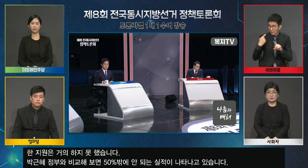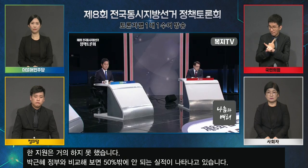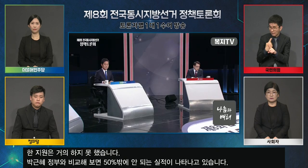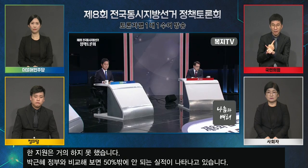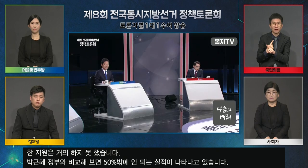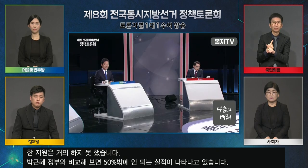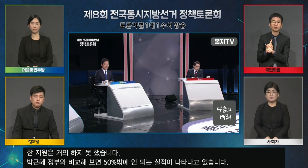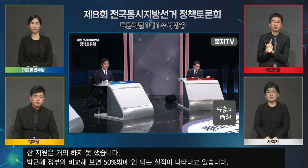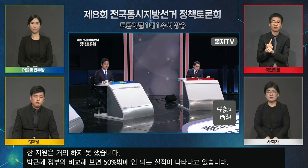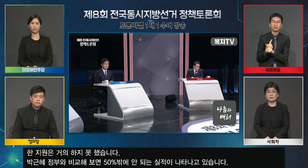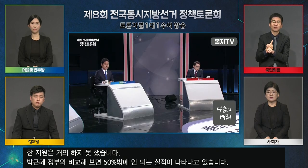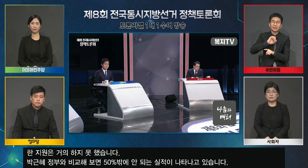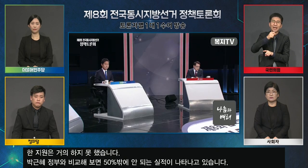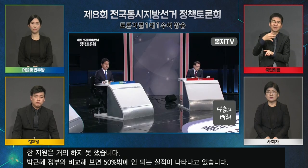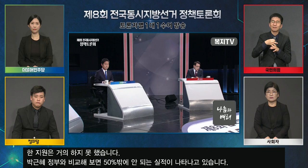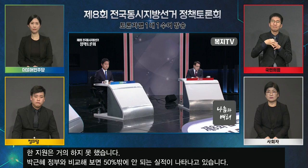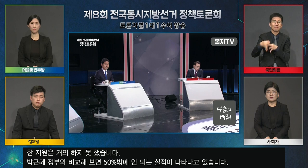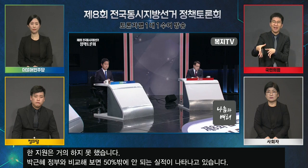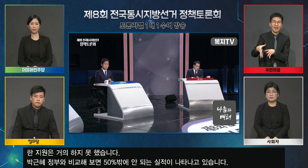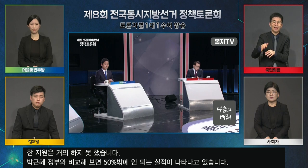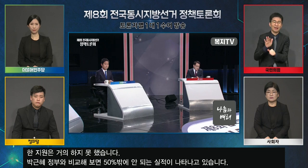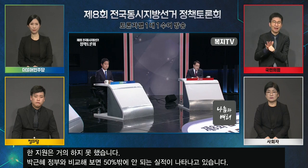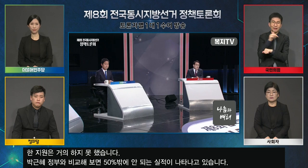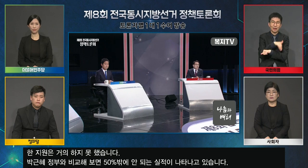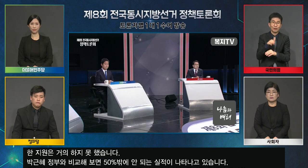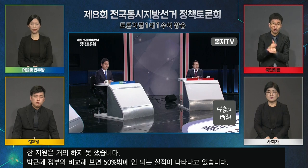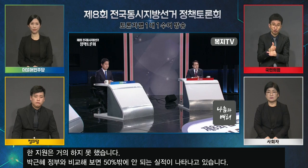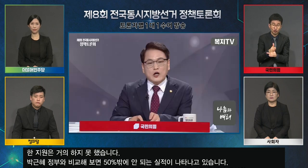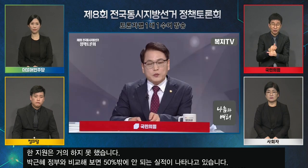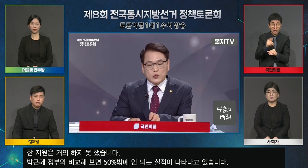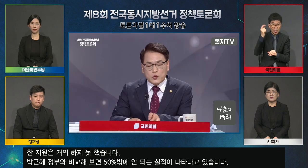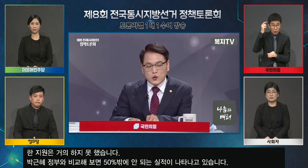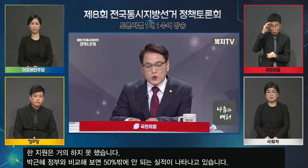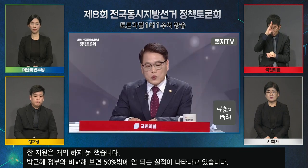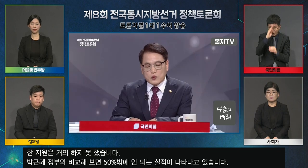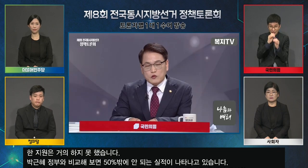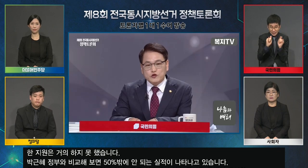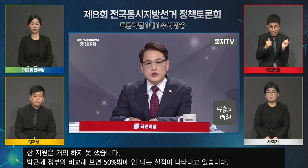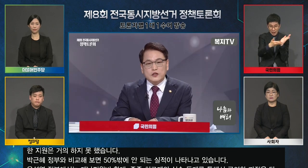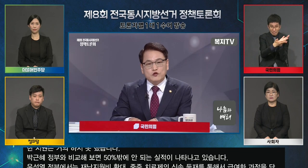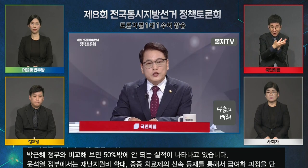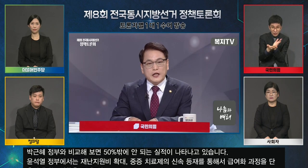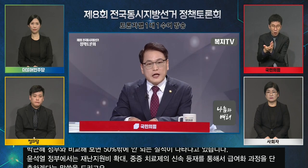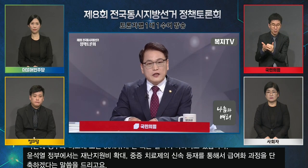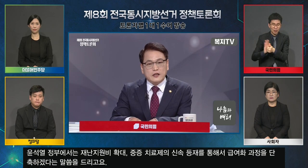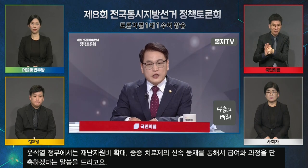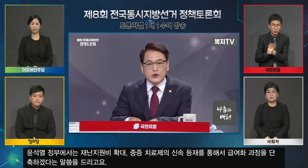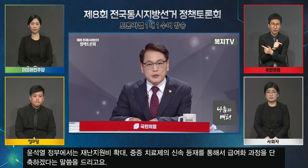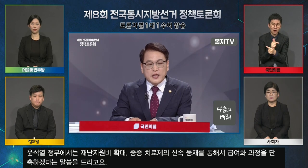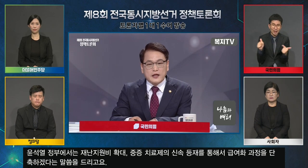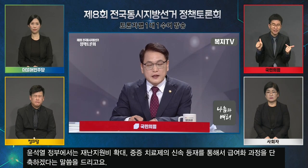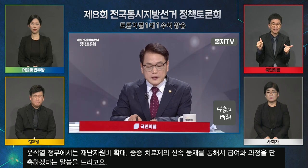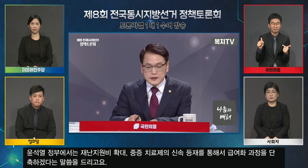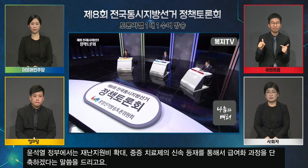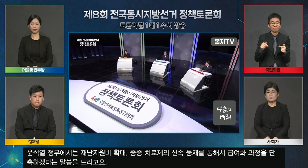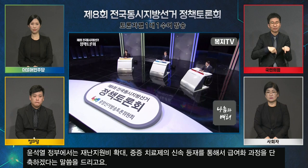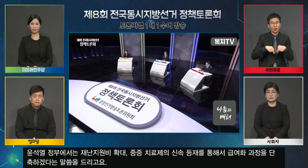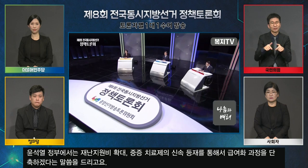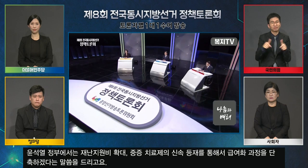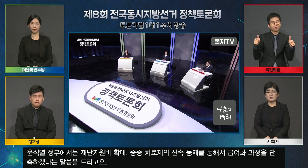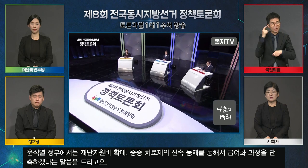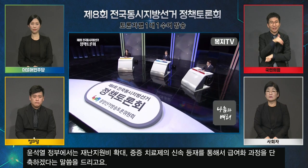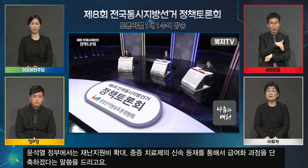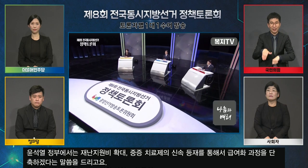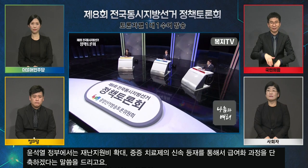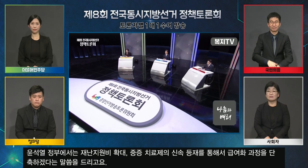말씀을 드리고요. 환자 특성별 맞춤형 간병 지원 사업도 꾸준히 추진해 나갈 계획입니다. 네.